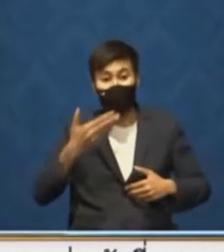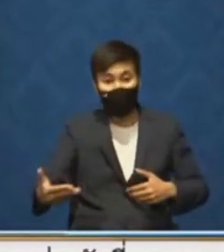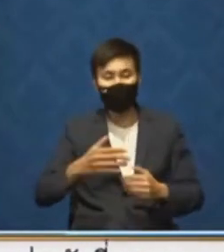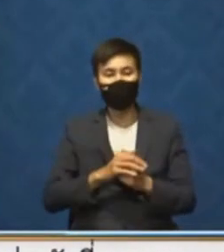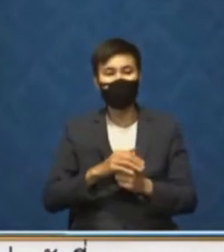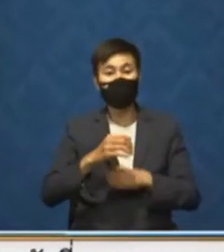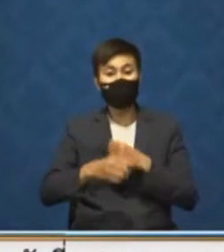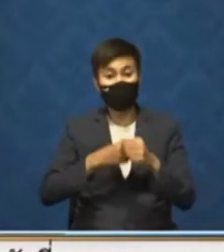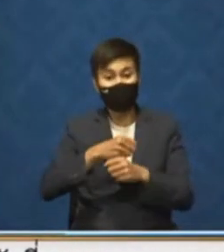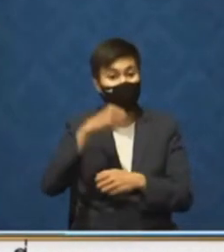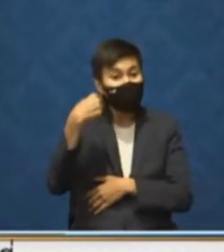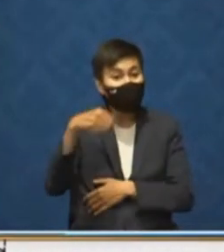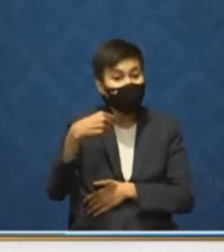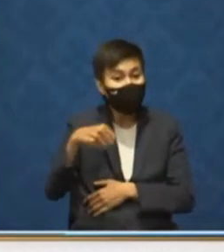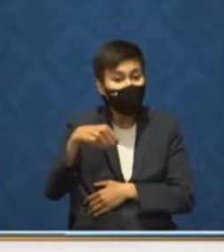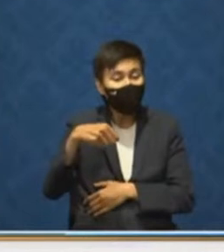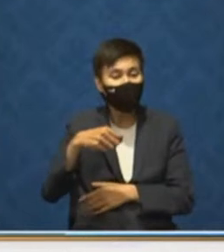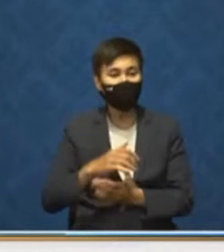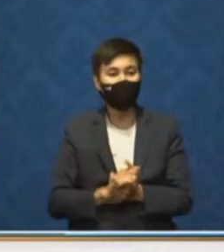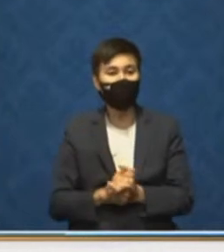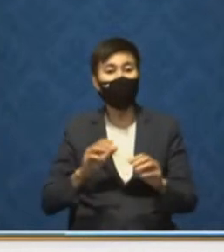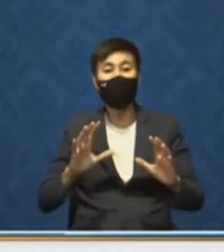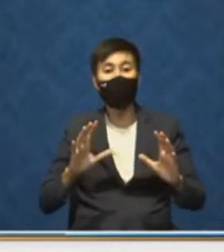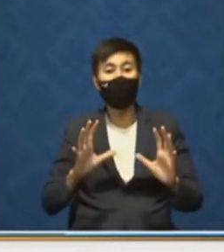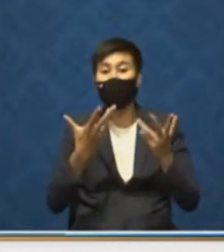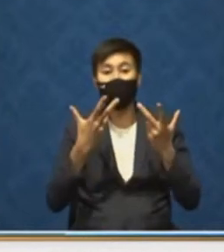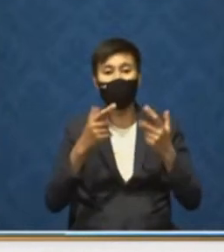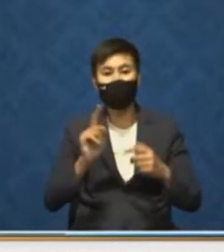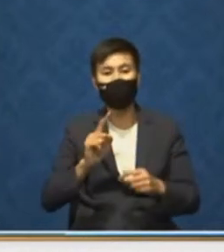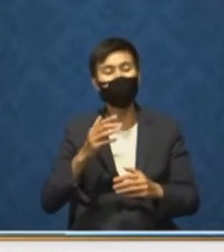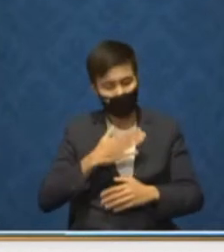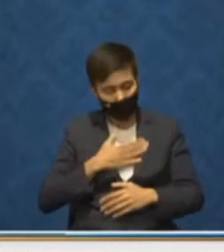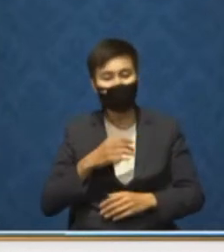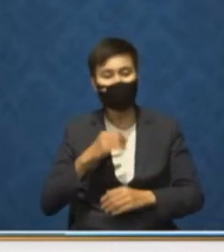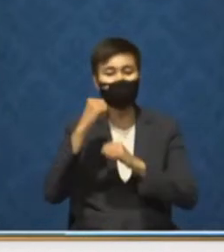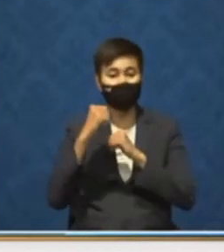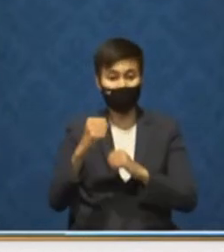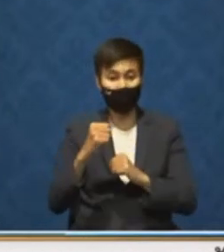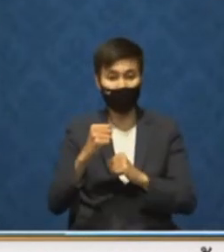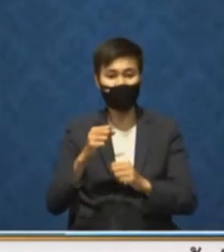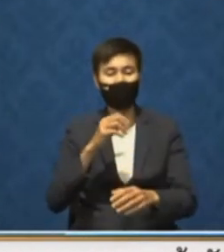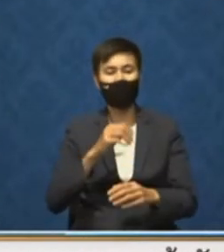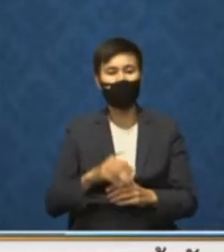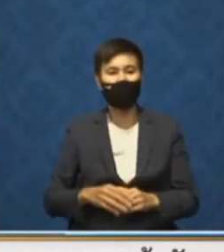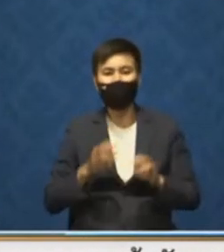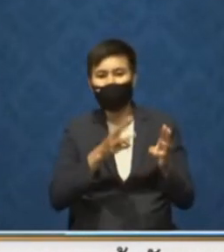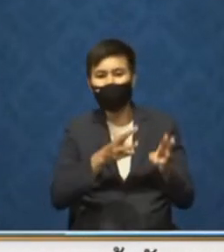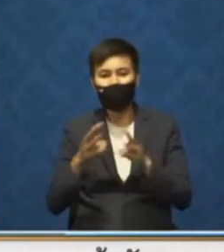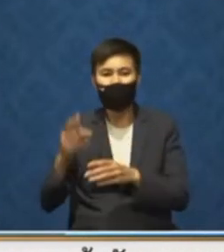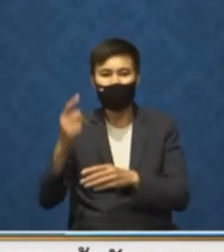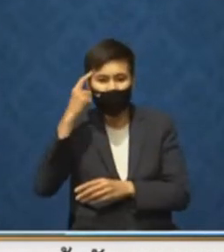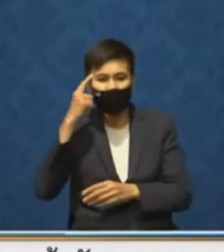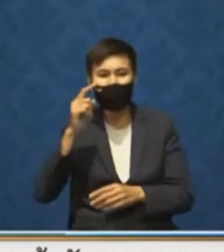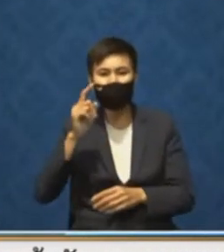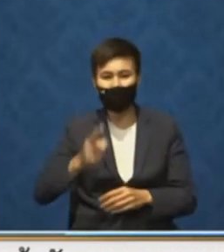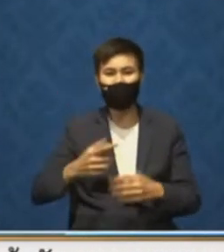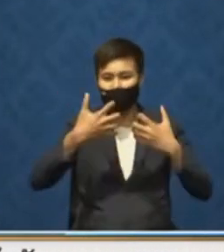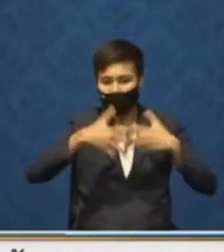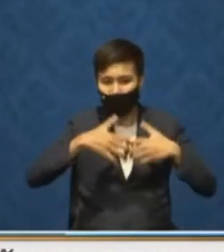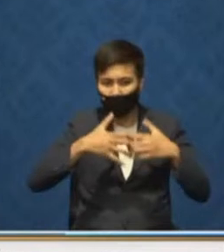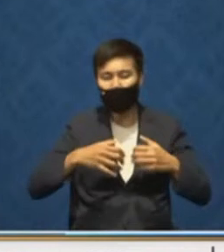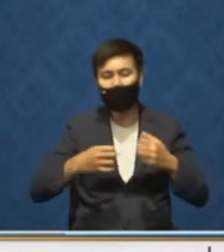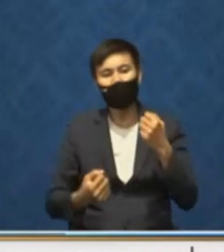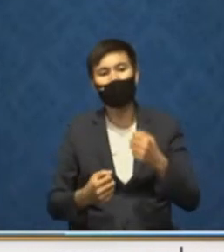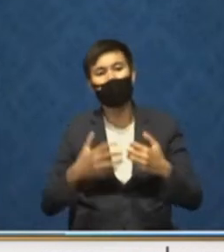เรายังขาดกลจักรที่มีพลังมากพอยต์ 8หน้าประเทศผมไม่ได้ไปทำให้เราคิดไปว่าจะมีเครื่องจักรเครื่องยนต์อะไรใหญ่ๆขึ้นมาได้ไหม